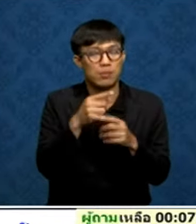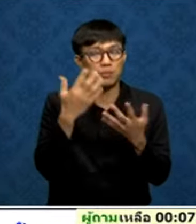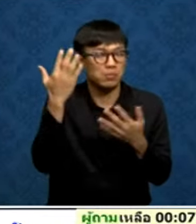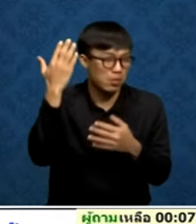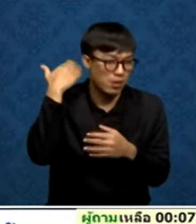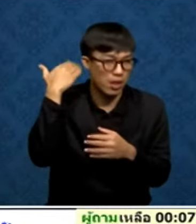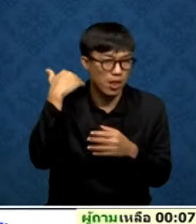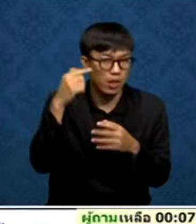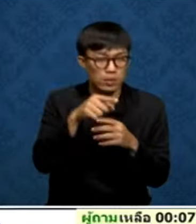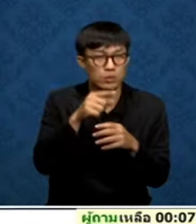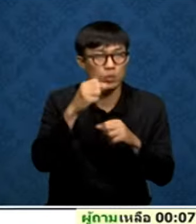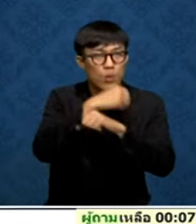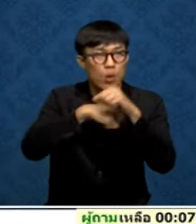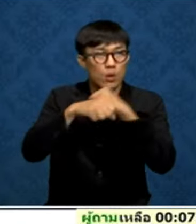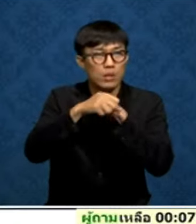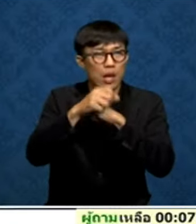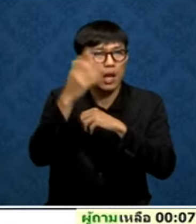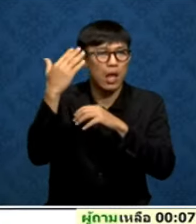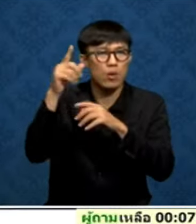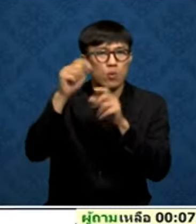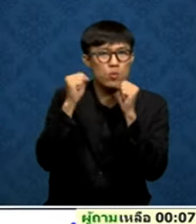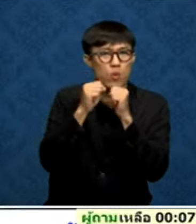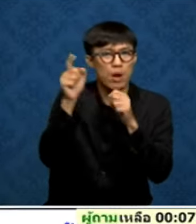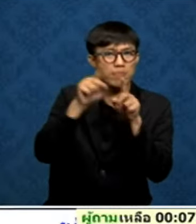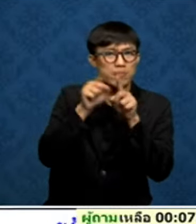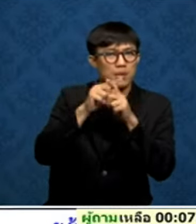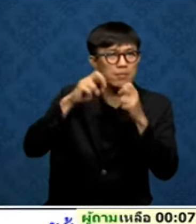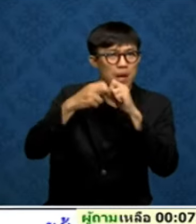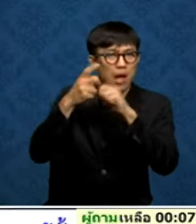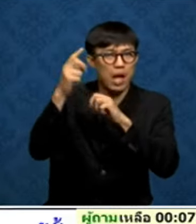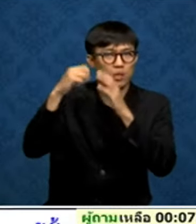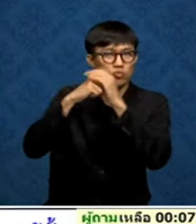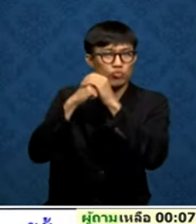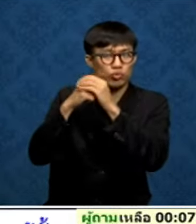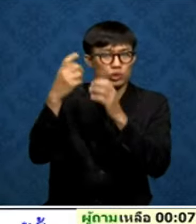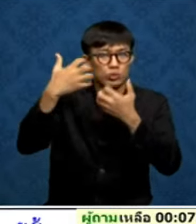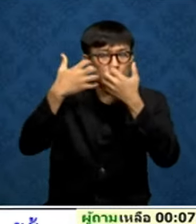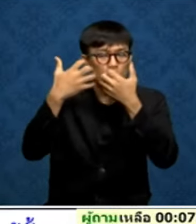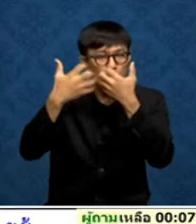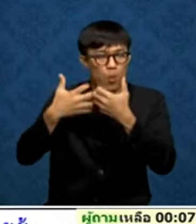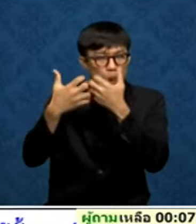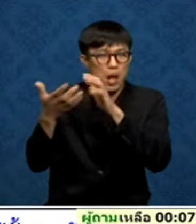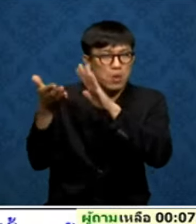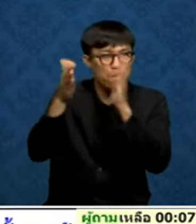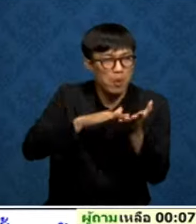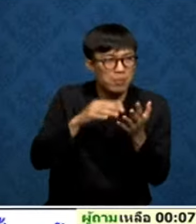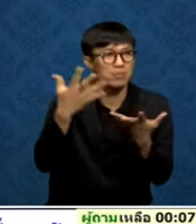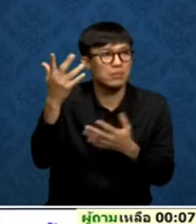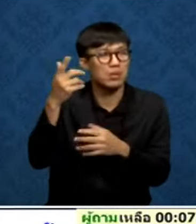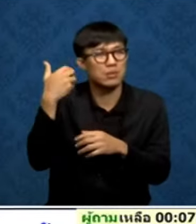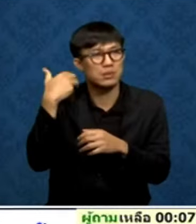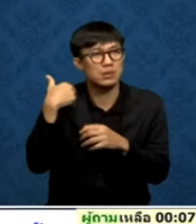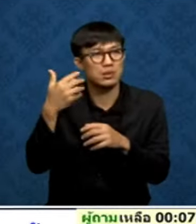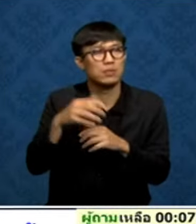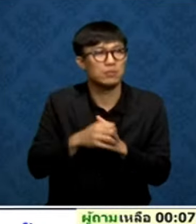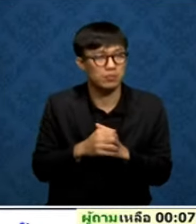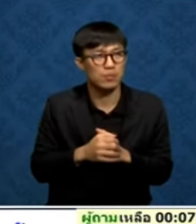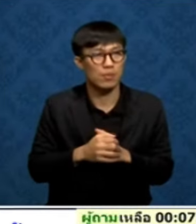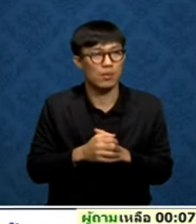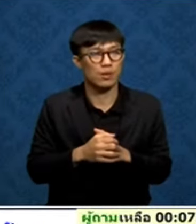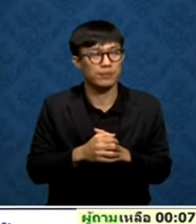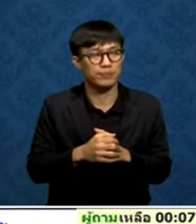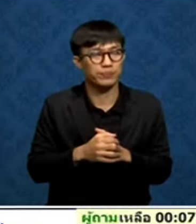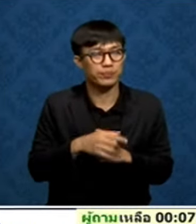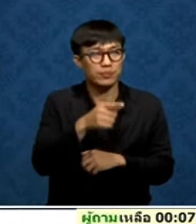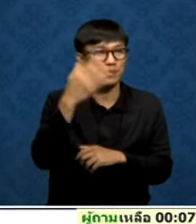ก็อย่างเคสถล่มซิงเกิลหยวนครับตอนนี้ก็ยังเงียบครับเหมือนไม่มีอะไรเกิดขึ้นครับอีกที่ครับแถวบ้านผมเองครับตำบลบ่อวิน